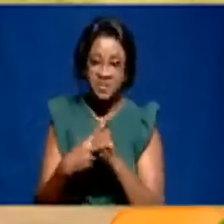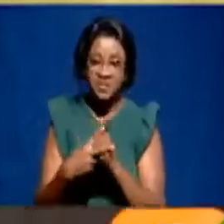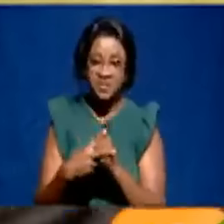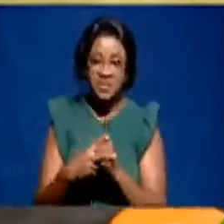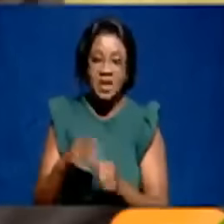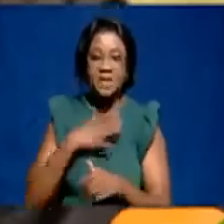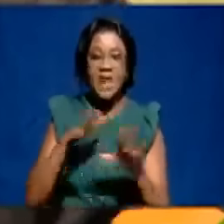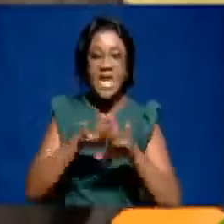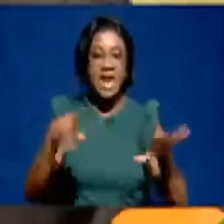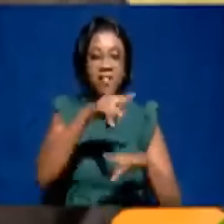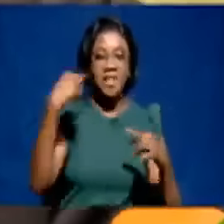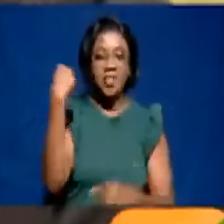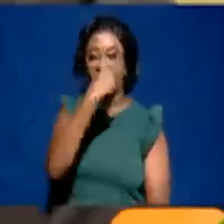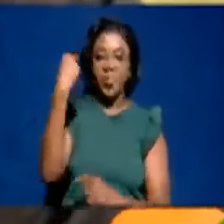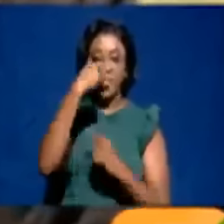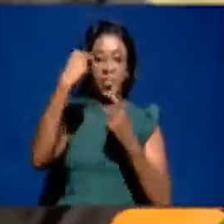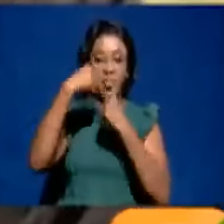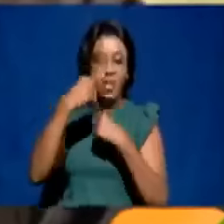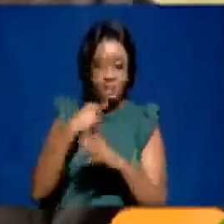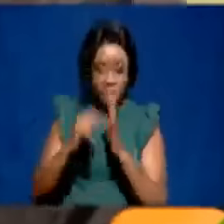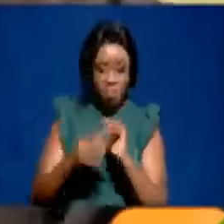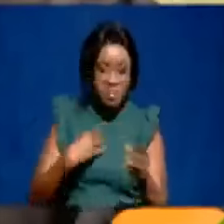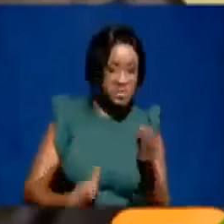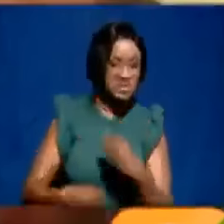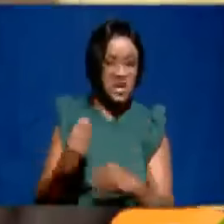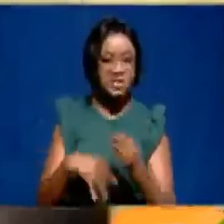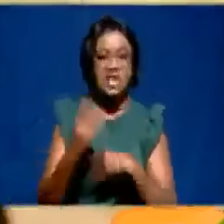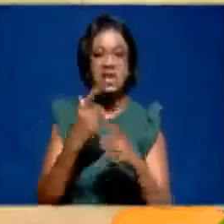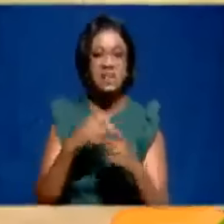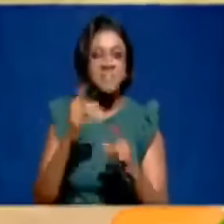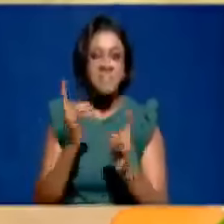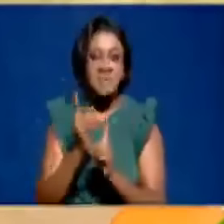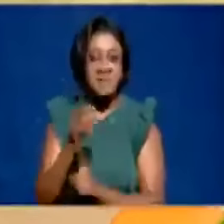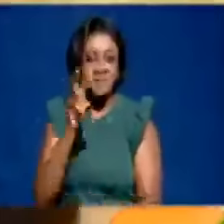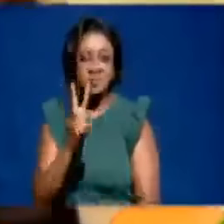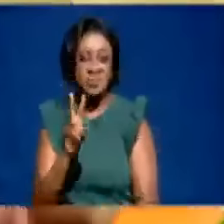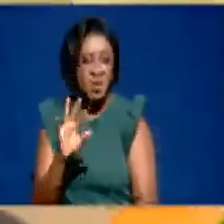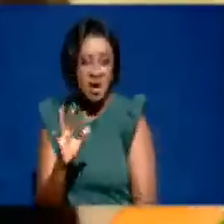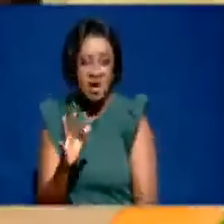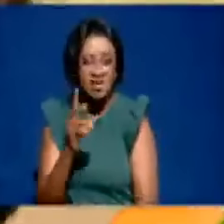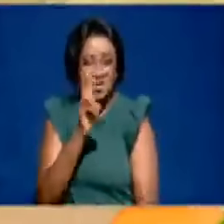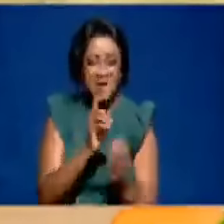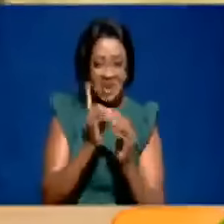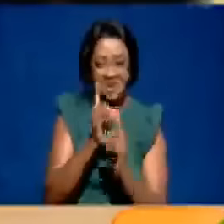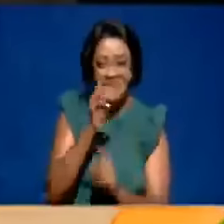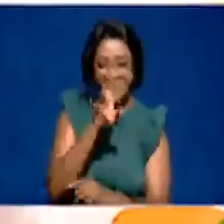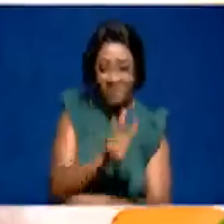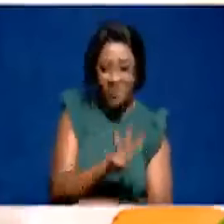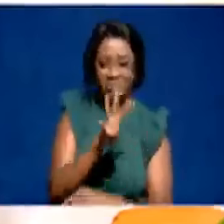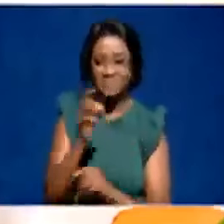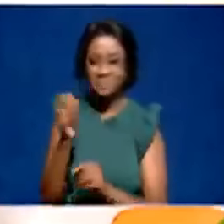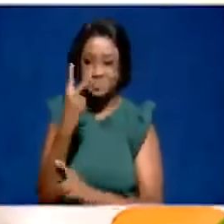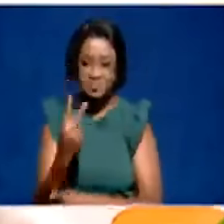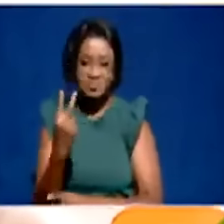yangu napitishwa tarehe 2 mwezi wa tarehe 4 mwezi wa 2 2020. Hiyo ni swali na inaenda watu wa lands.